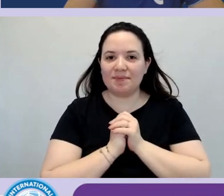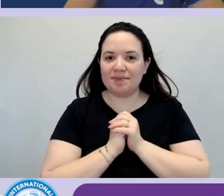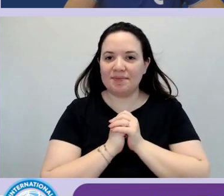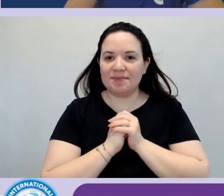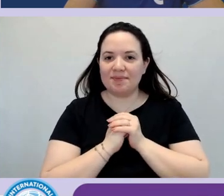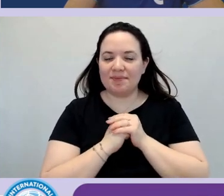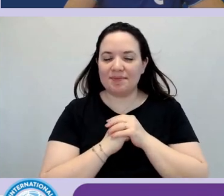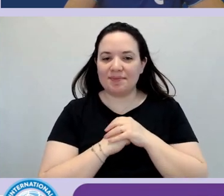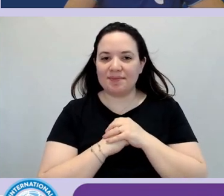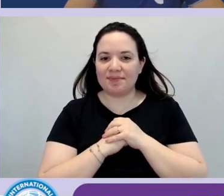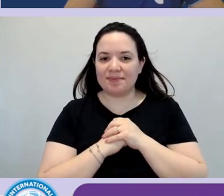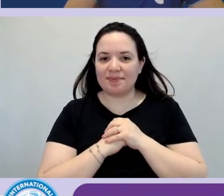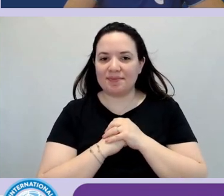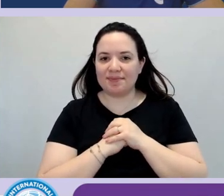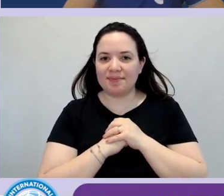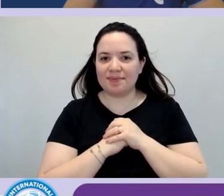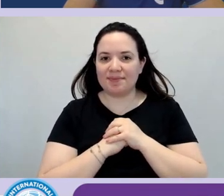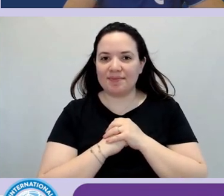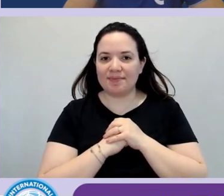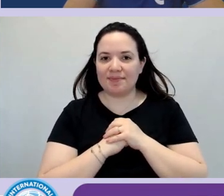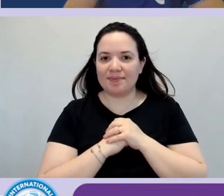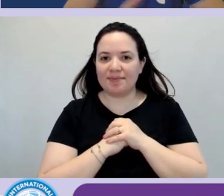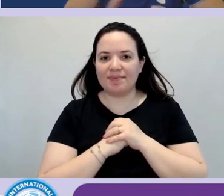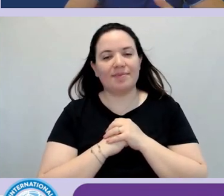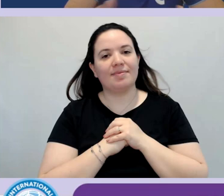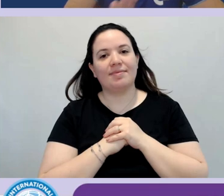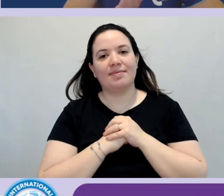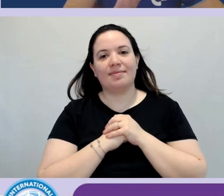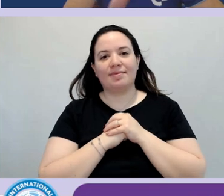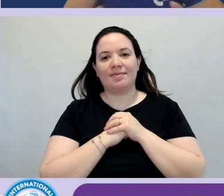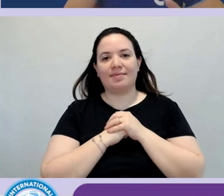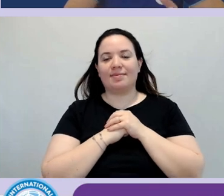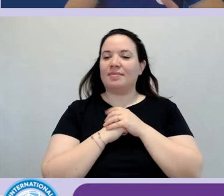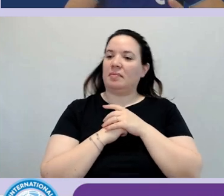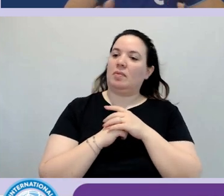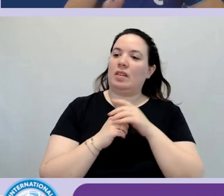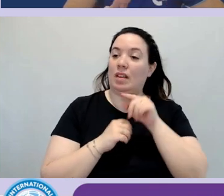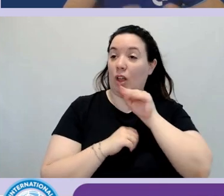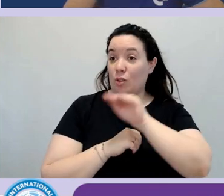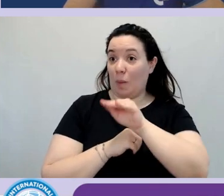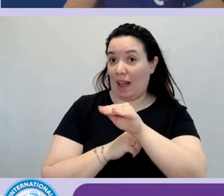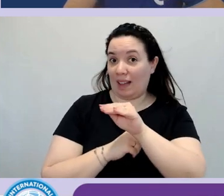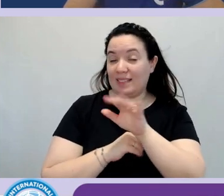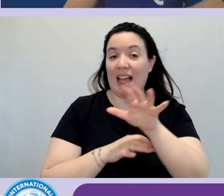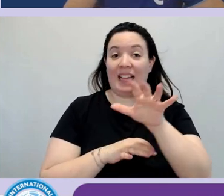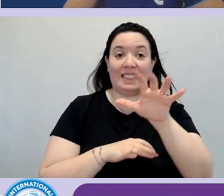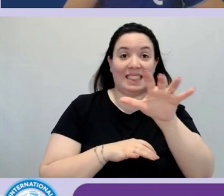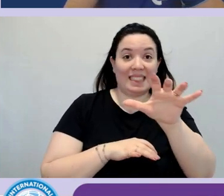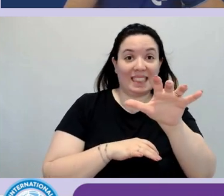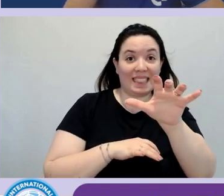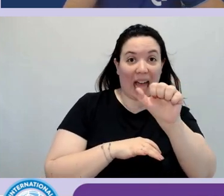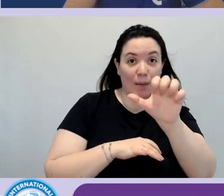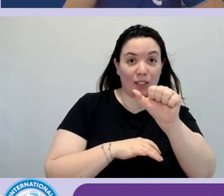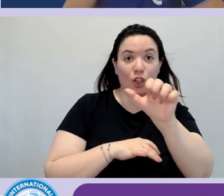domande allora questa se la possono giocare tra sabato e